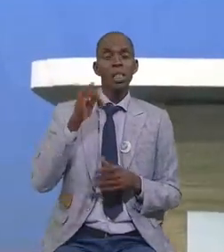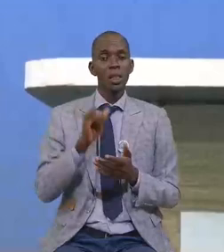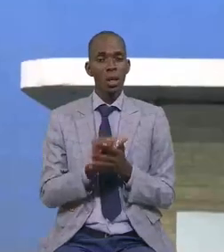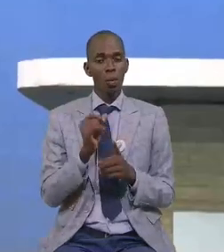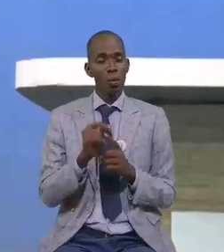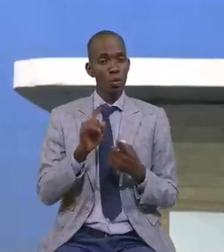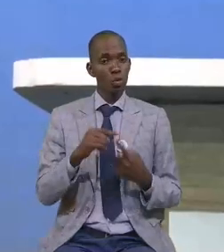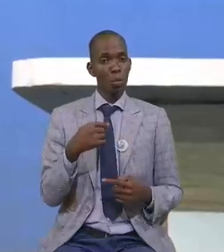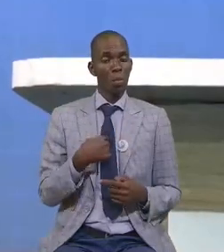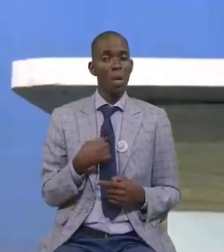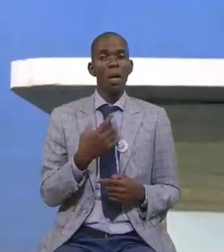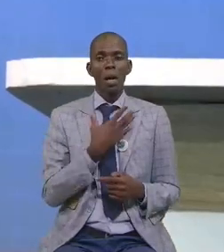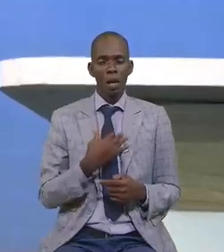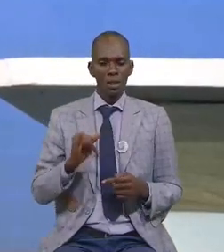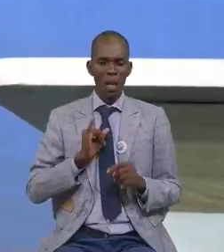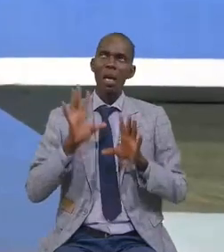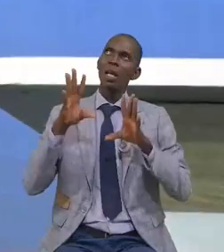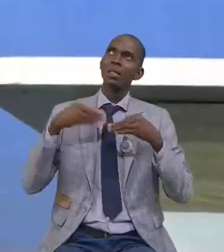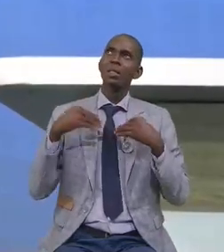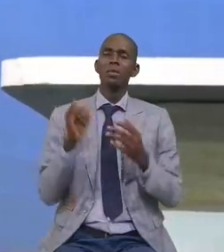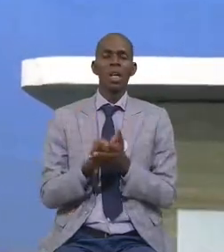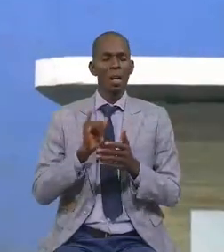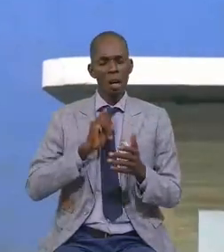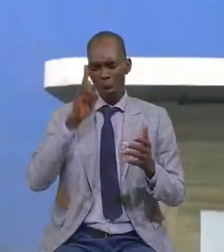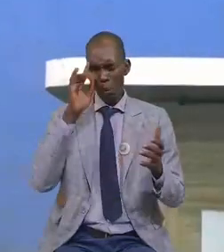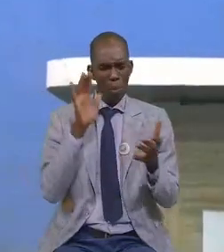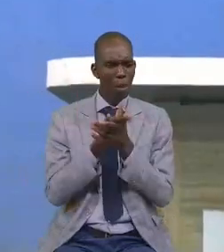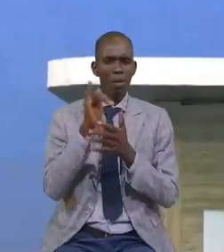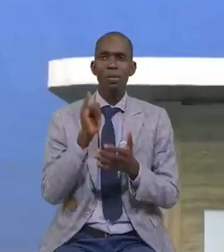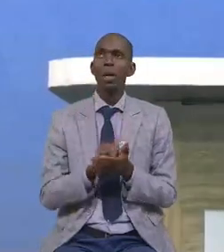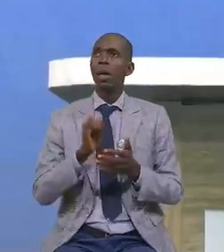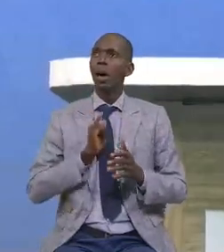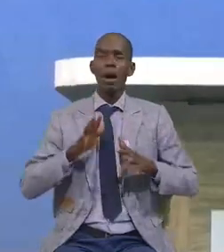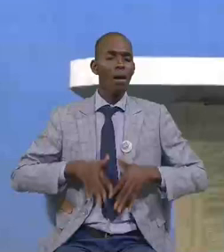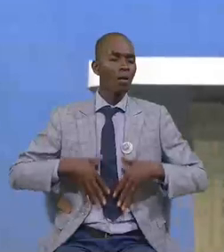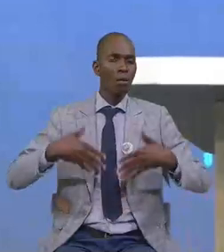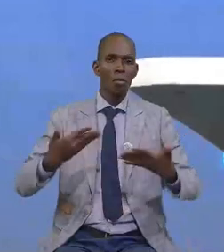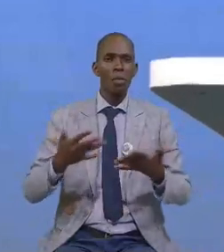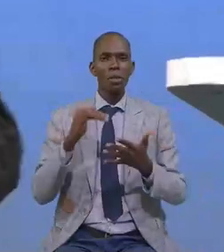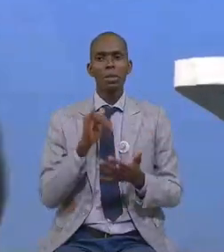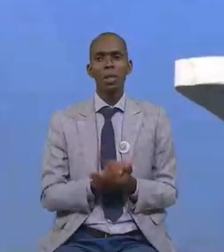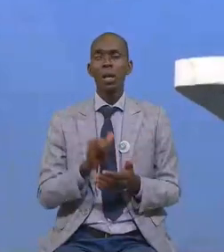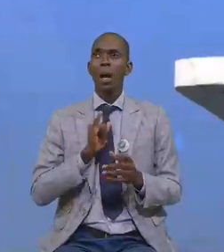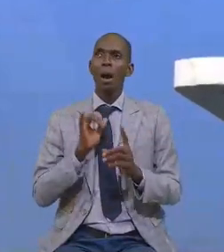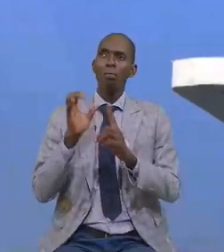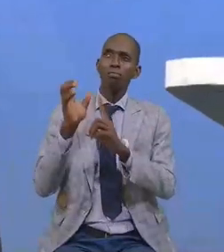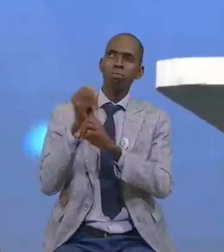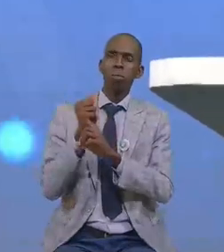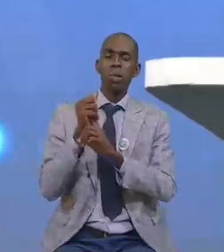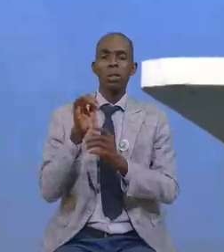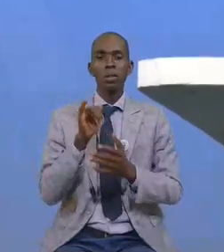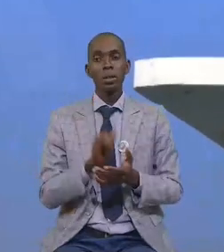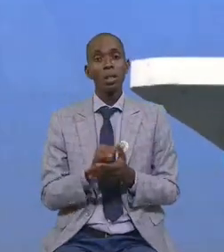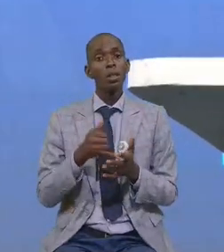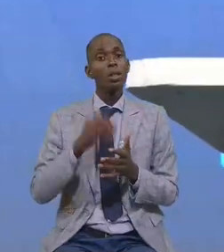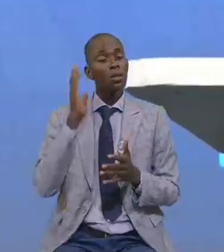moi. Alors j'accepte cela, je crois cette parole, je confesse cette parole, j'embrasse la parole, ce